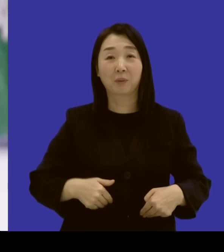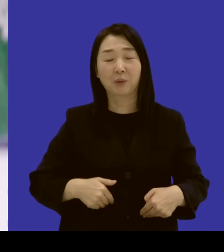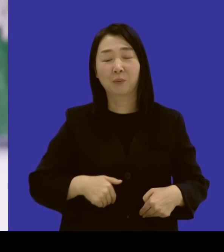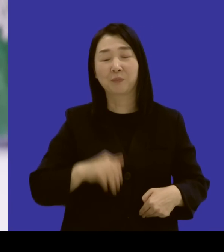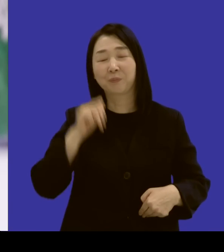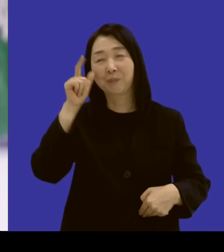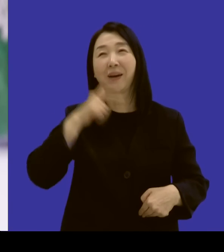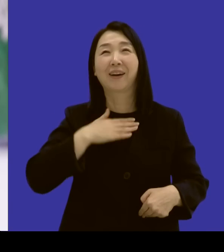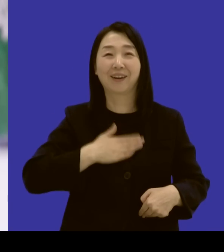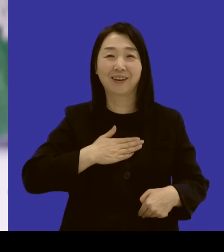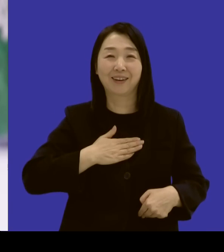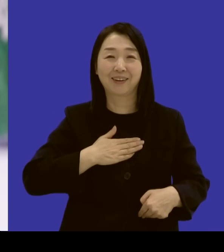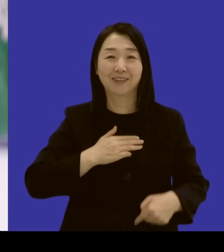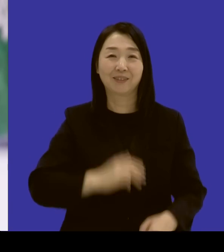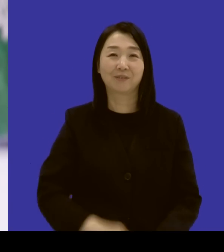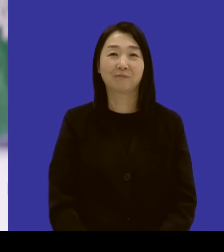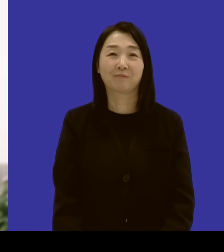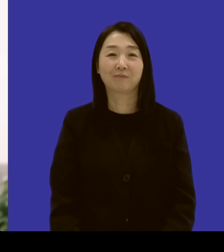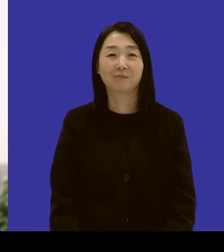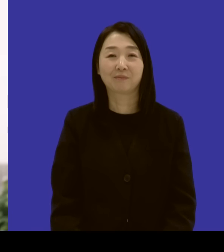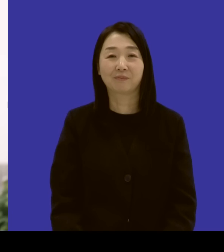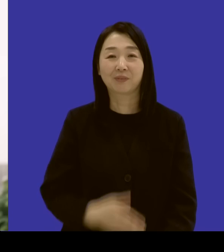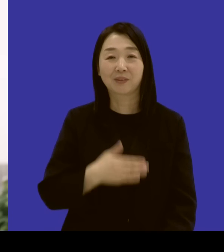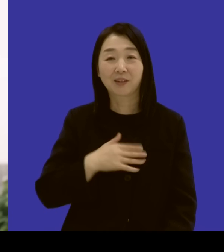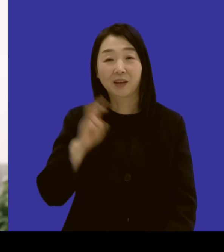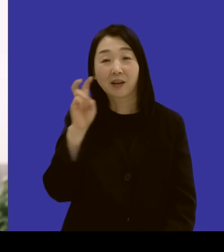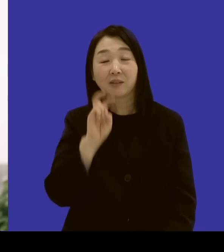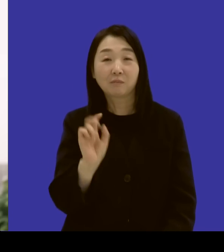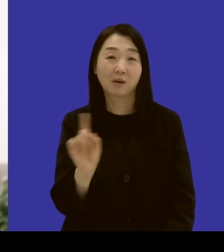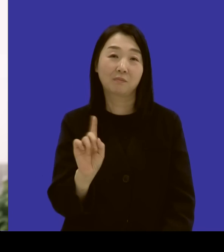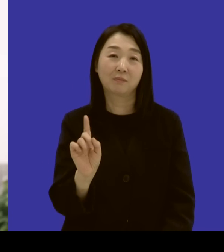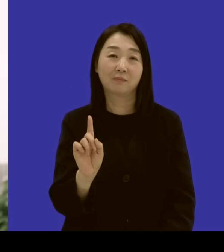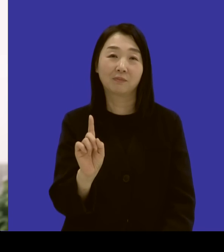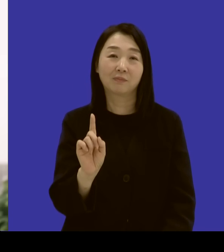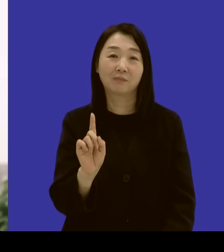알고 나서부터는 제가 음악을